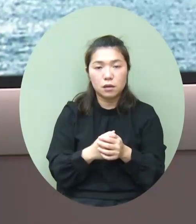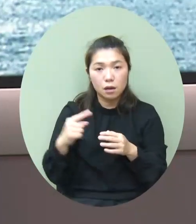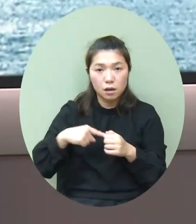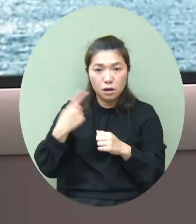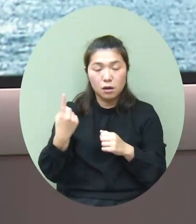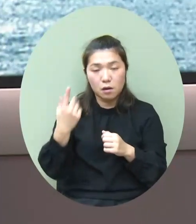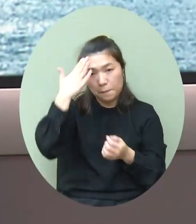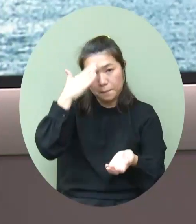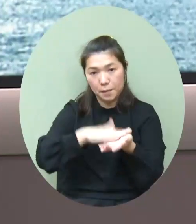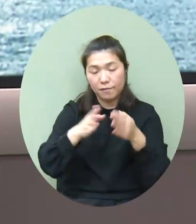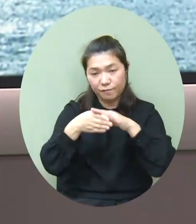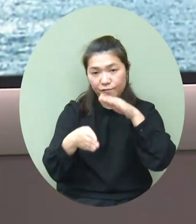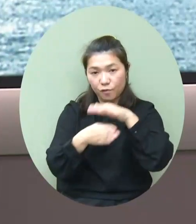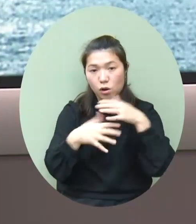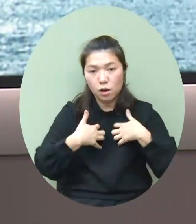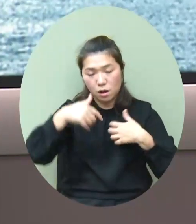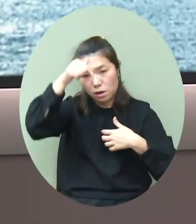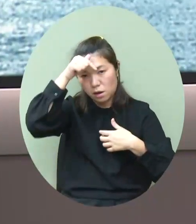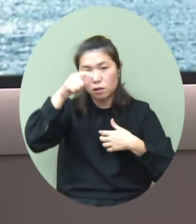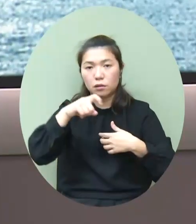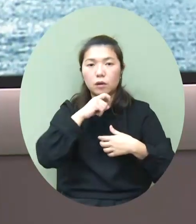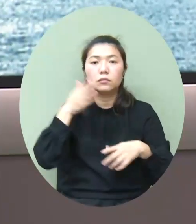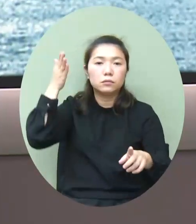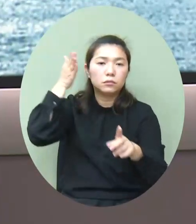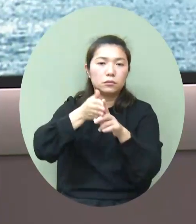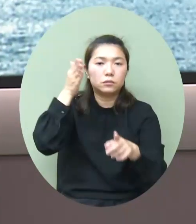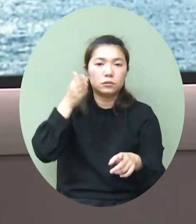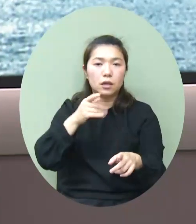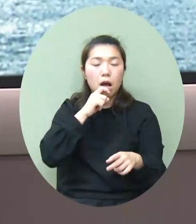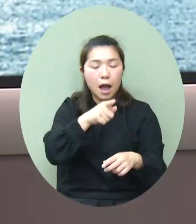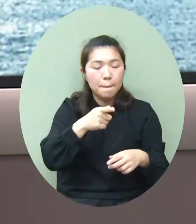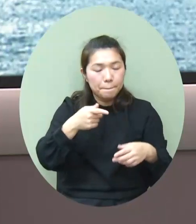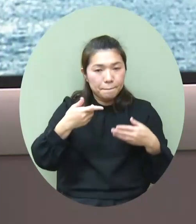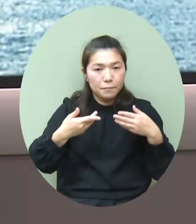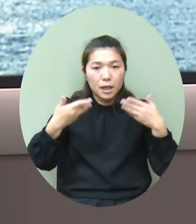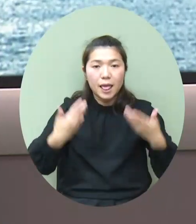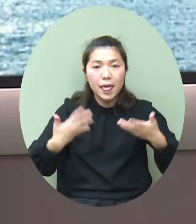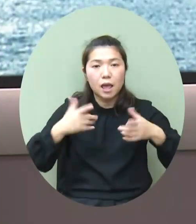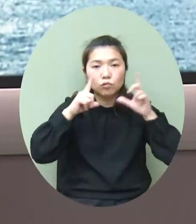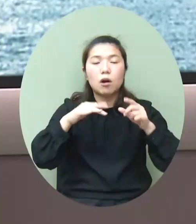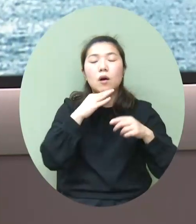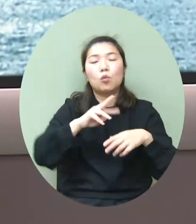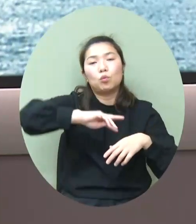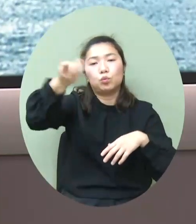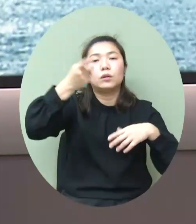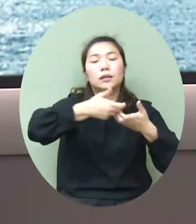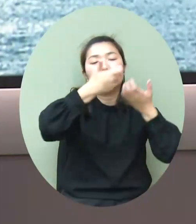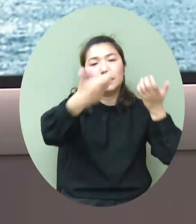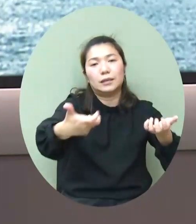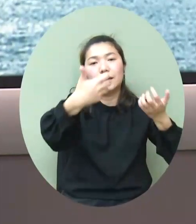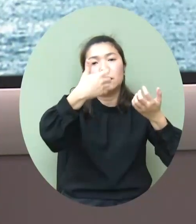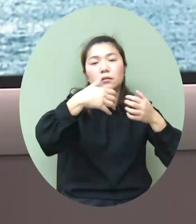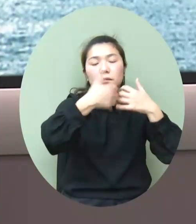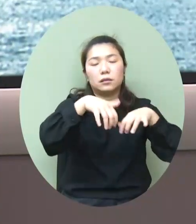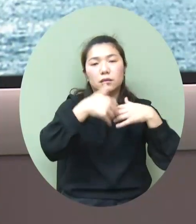援他们。无论是病房急诊室，我们也有直接将一些稳定的病人转到社区隔